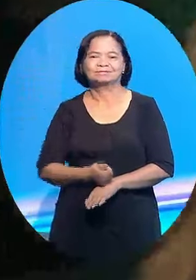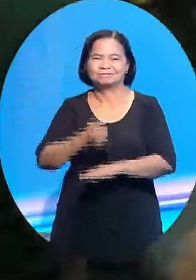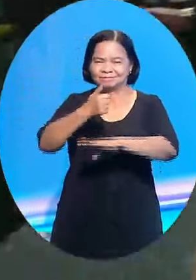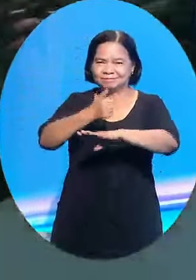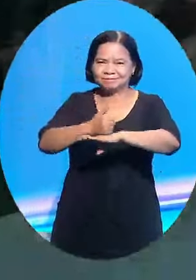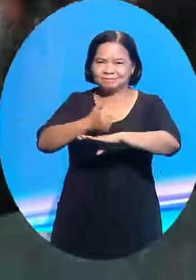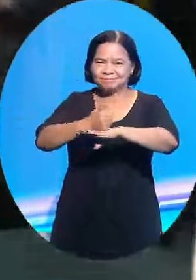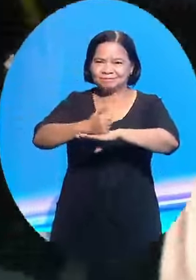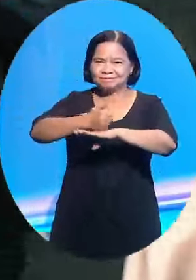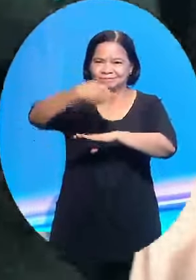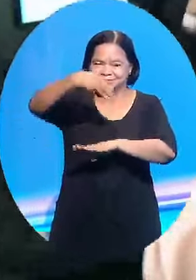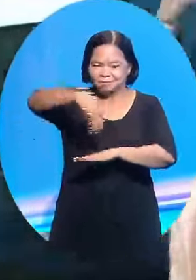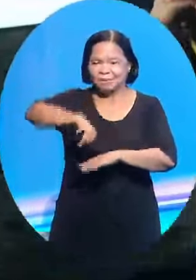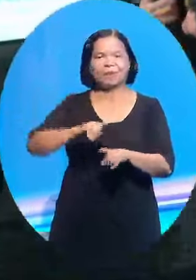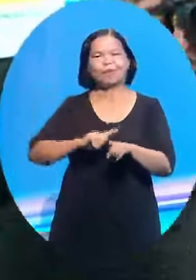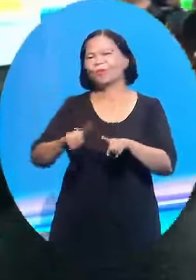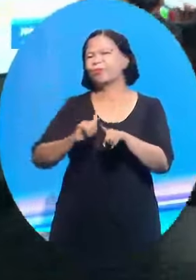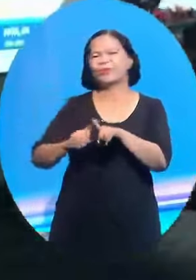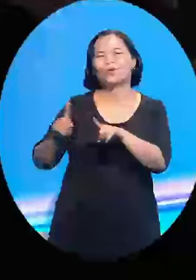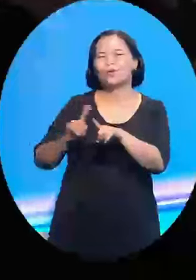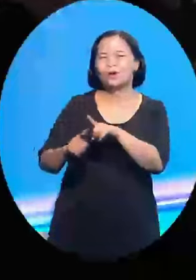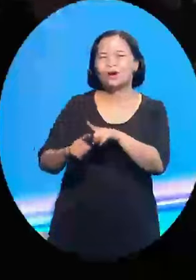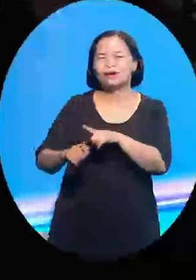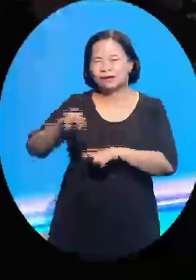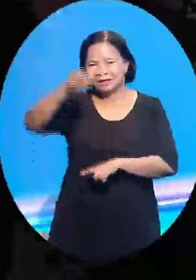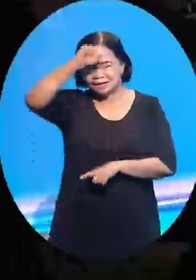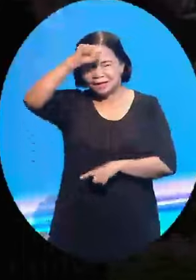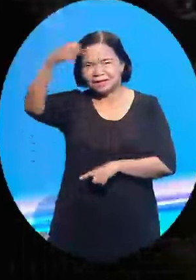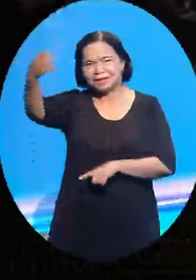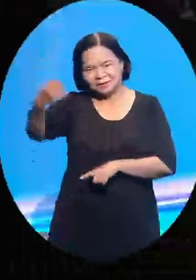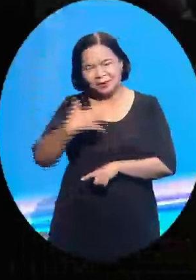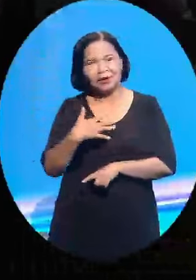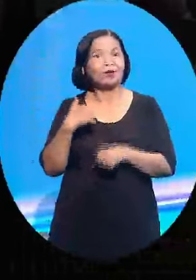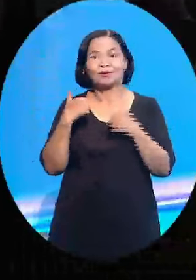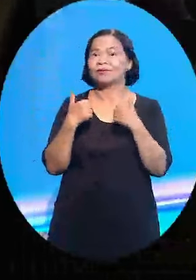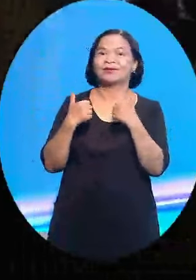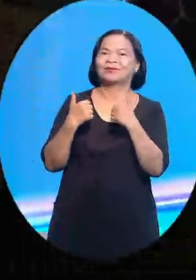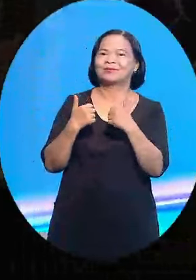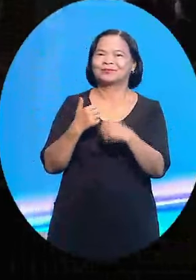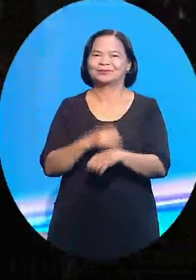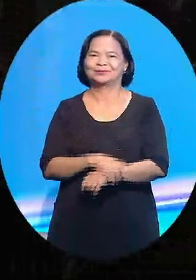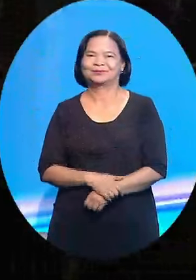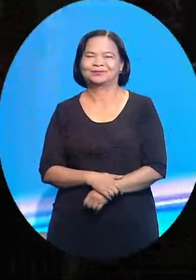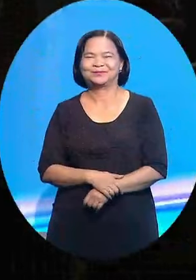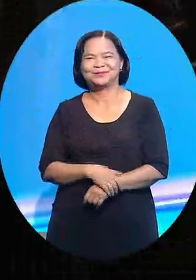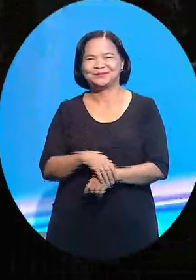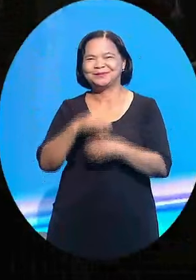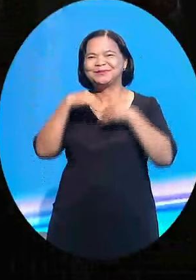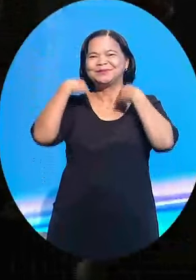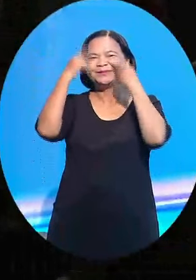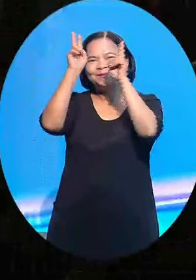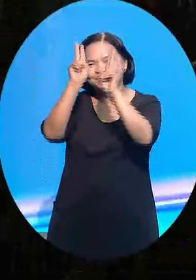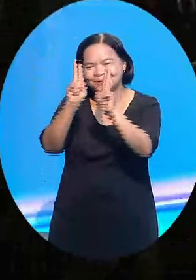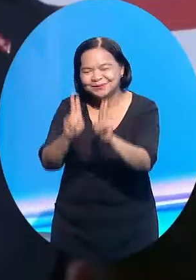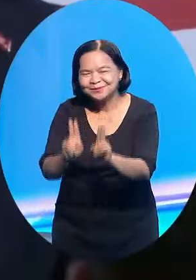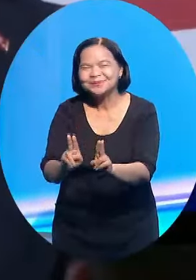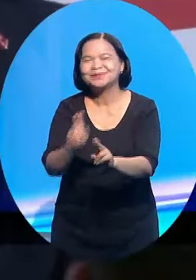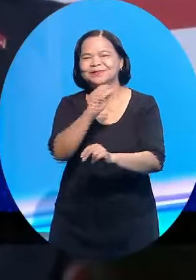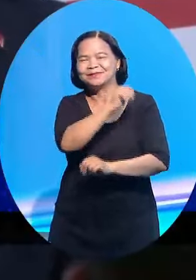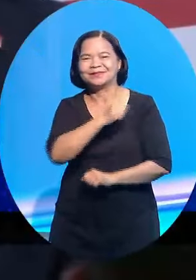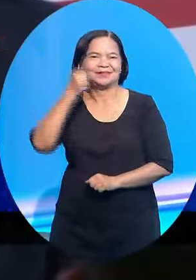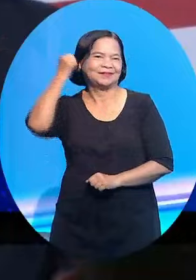tướng Marin dù thừa nhận thất bại nhưng nói rằng đảng của bà cũng đạt thành tích tốt. Xin chúc mừng những người giành chiến thắng, chúc mừng